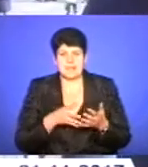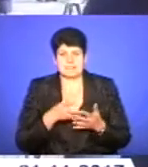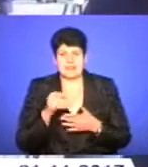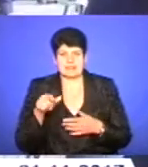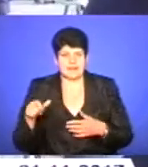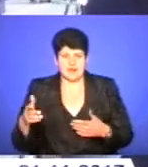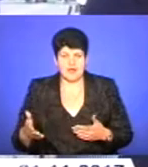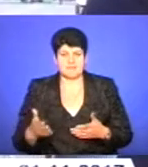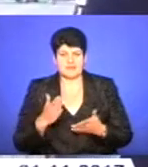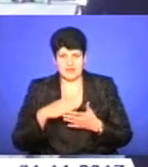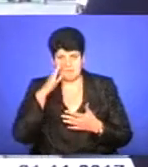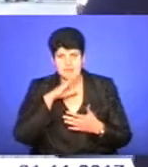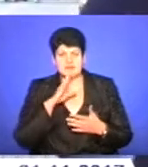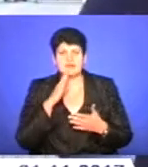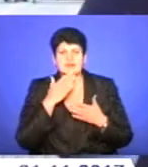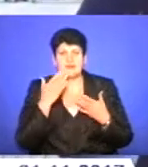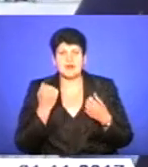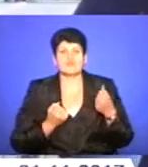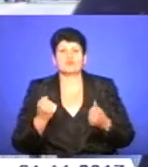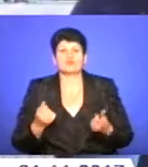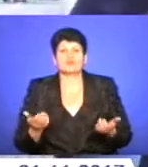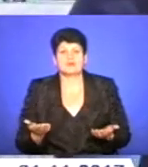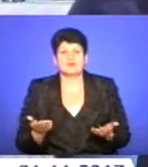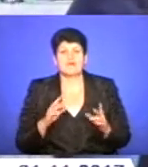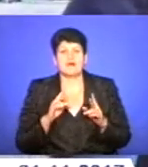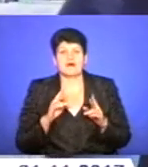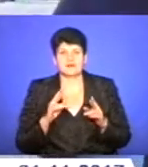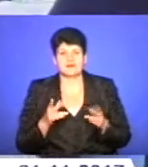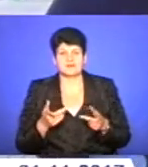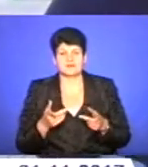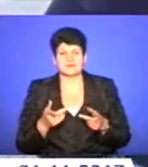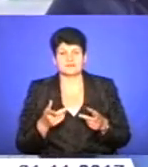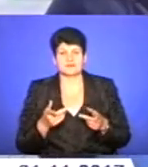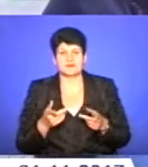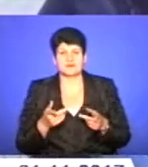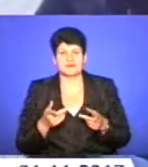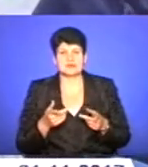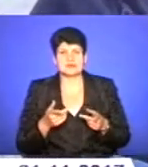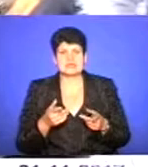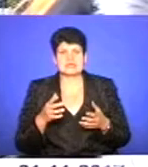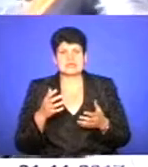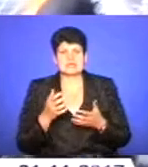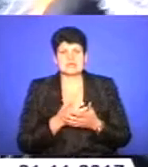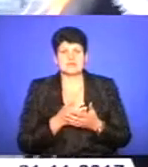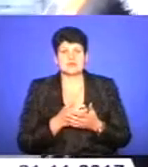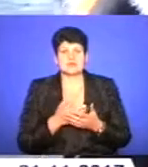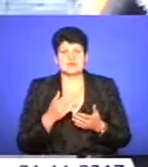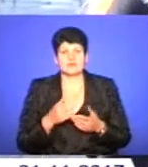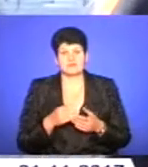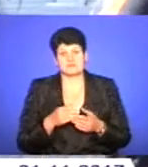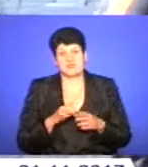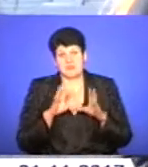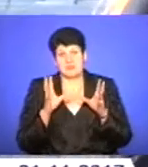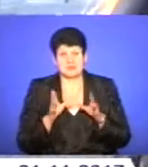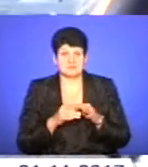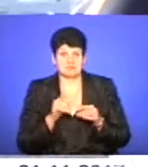ж батьки, які, наприклад, і не мають автомобілів. Як заробіток тоді з ними пов'язаний з водійськими правами напряму. В принципі, прикольно.